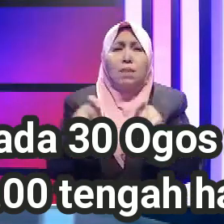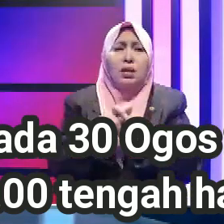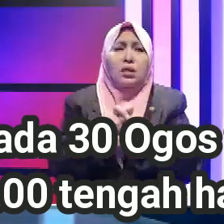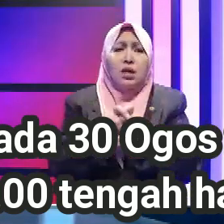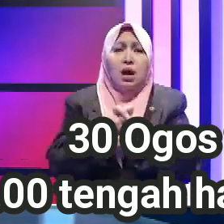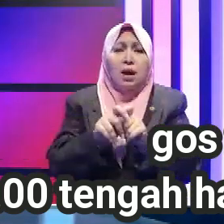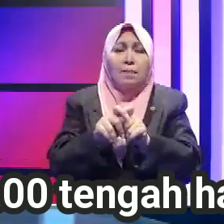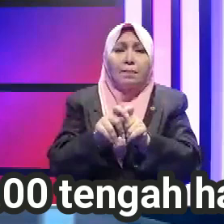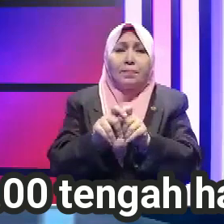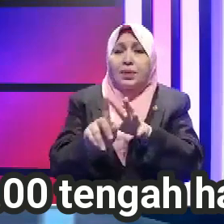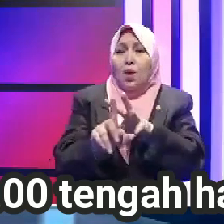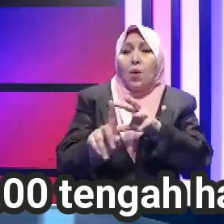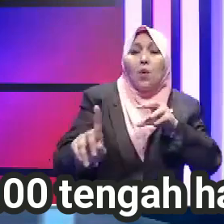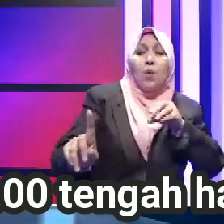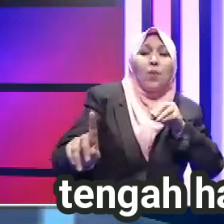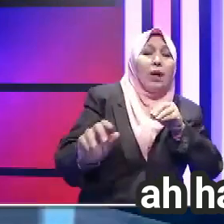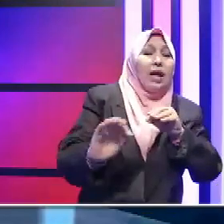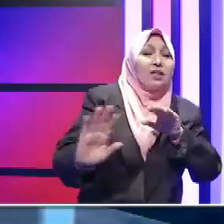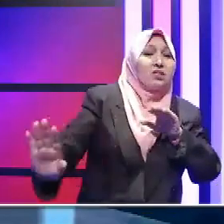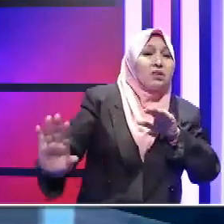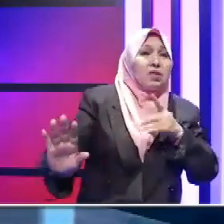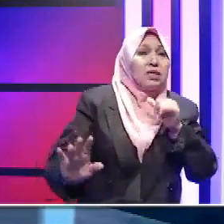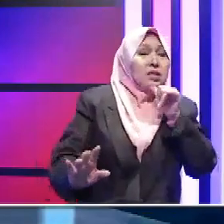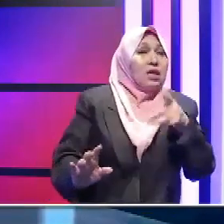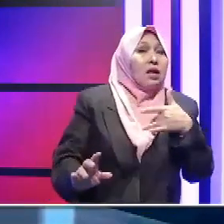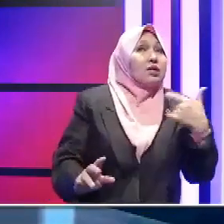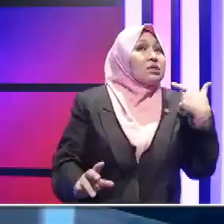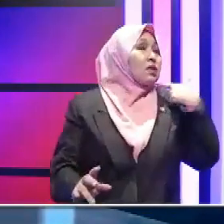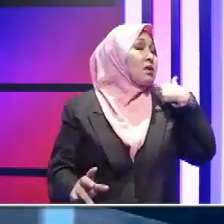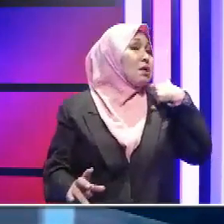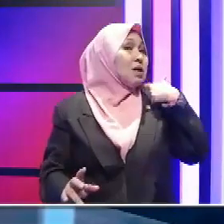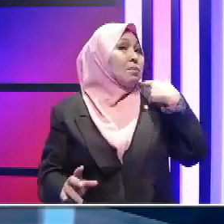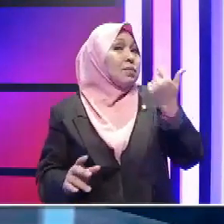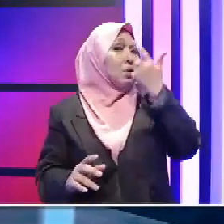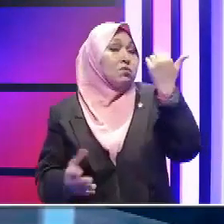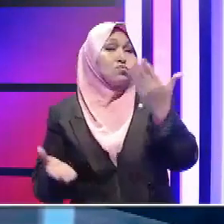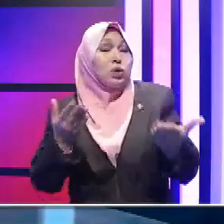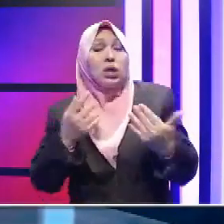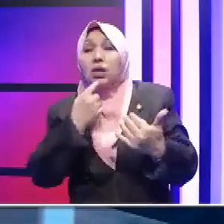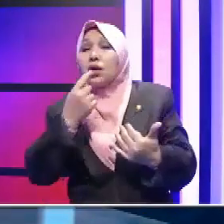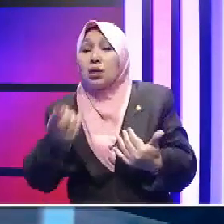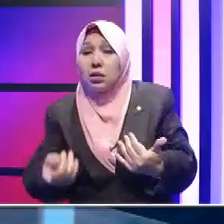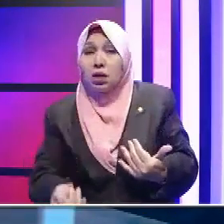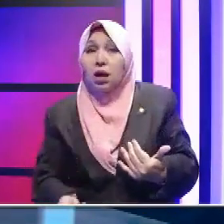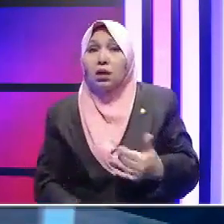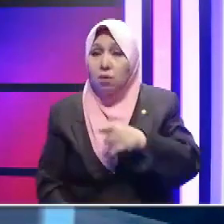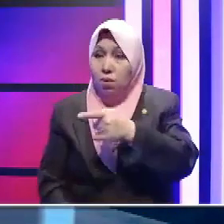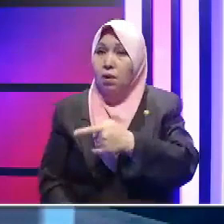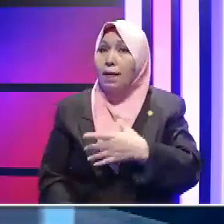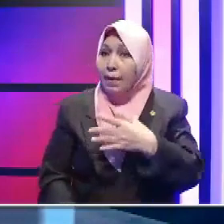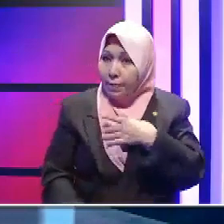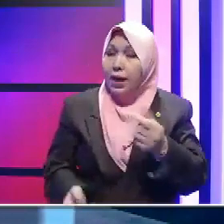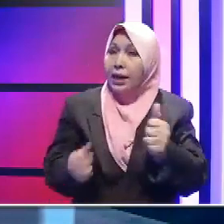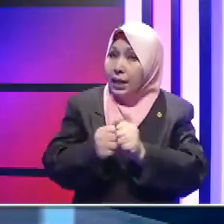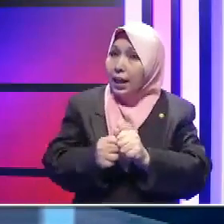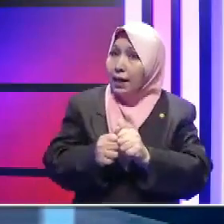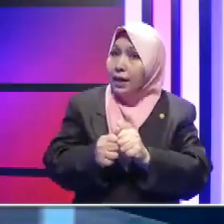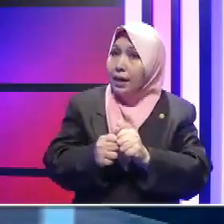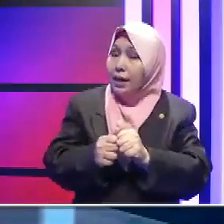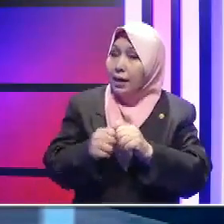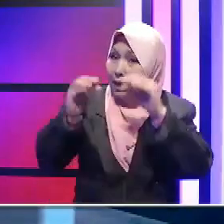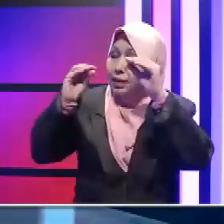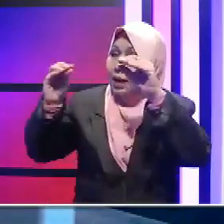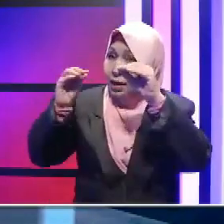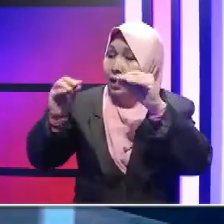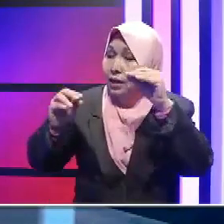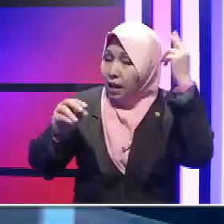terasing sebagai mereka-mereka ini tidak rasa terancam karena mungkin jika tekan Oh awak berminat dengan cara Nabi Nuh jadi